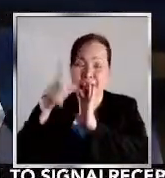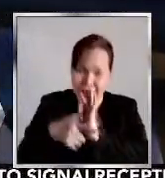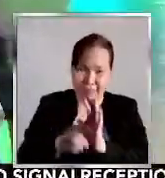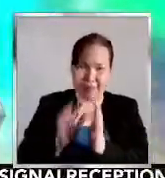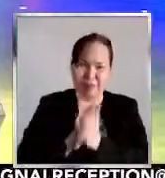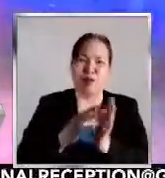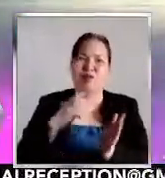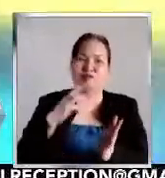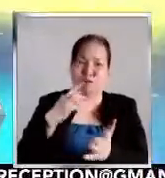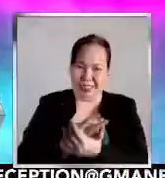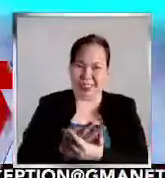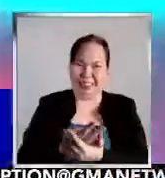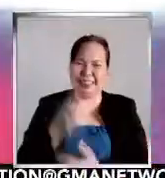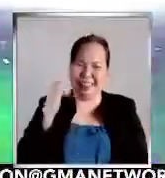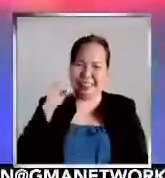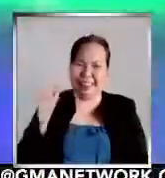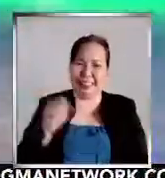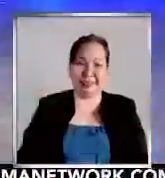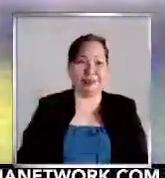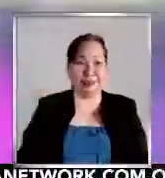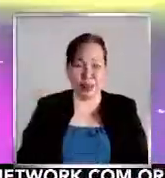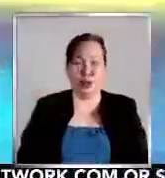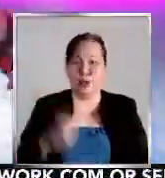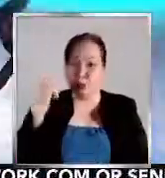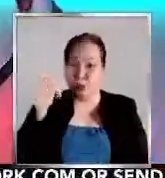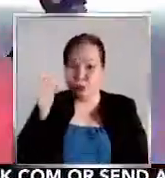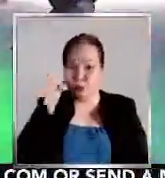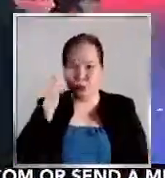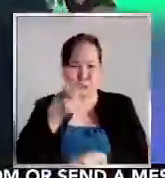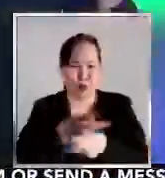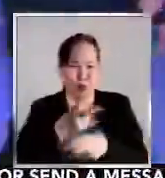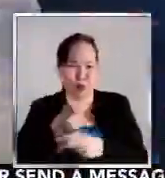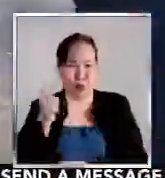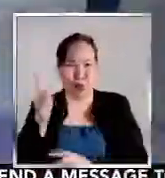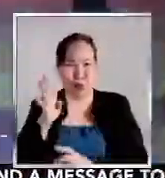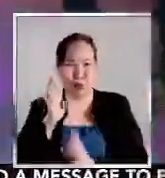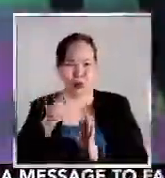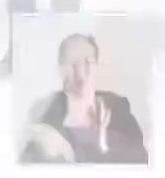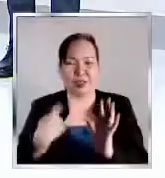na po. Katrina Son, nakatutok 24 oras.